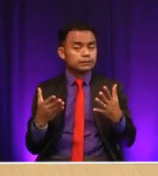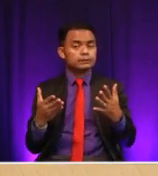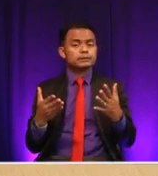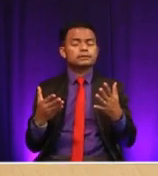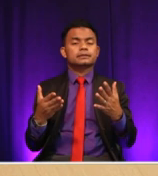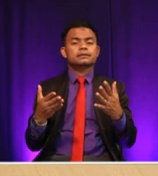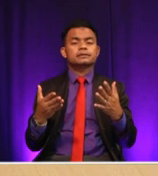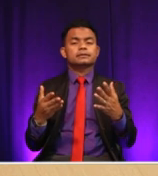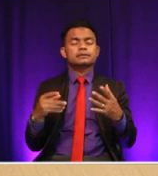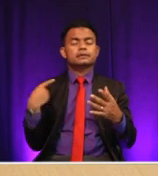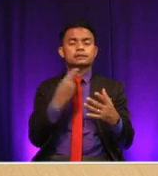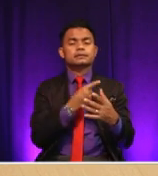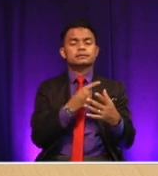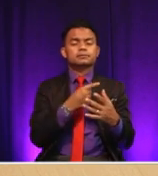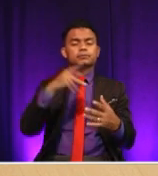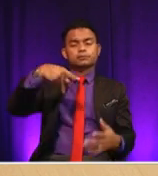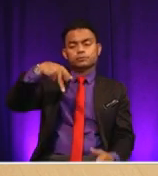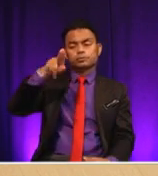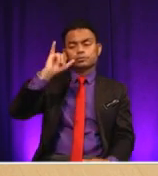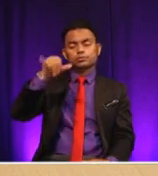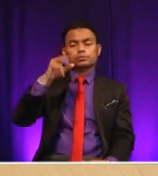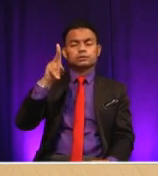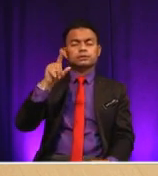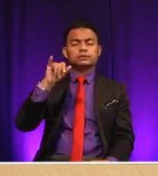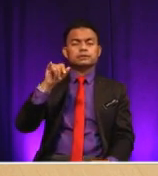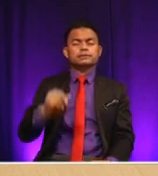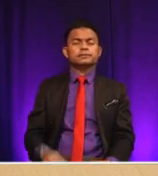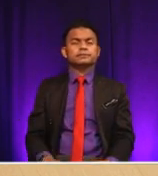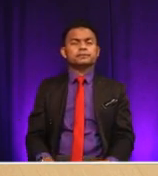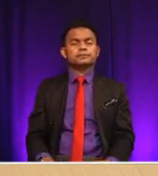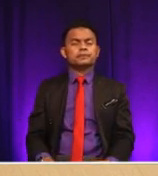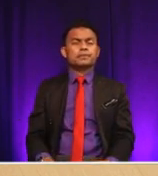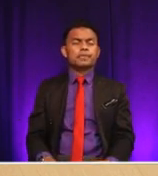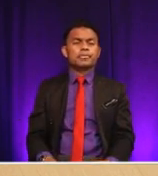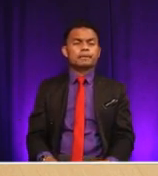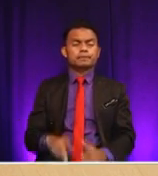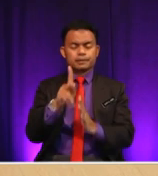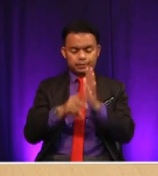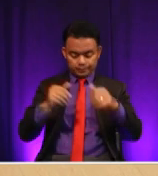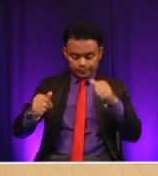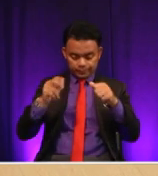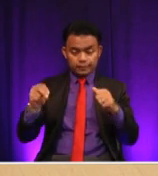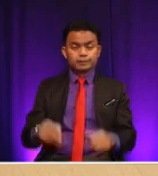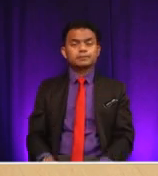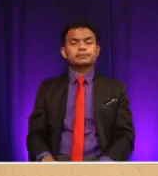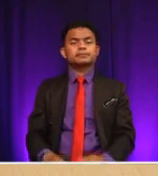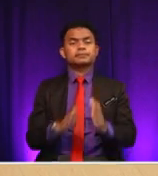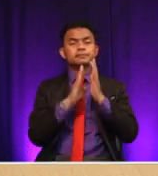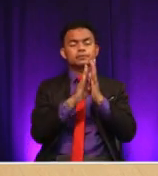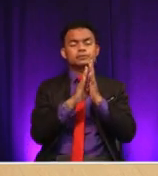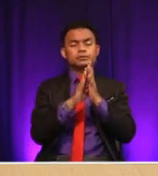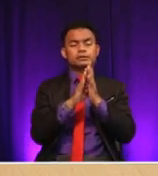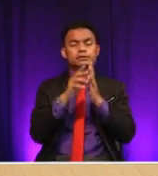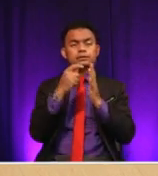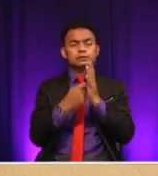memuji karya Oke memuji pengarang jadi kita kena keluarkan mana lagi nilai keadilan di situ jadi bukti nilai Sanjungan terhadap